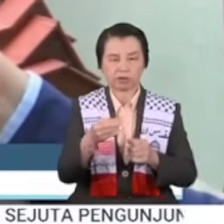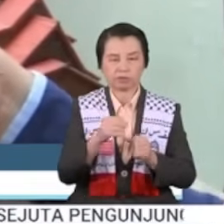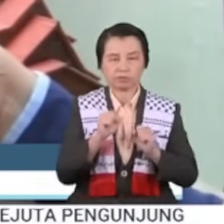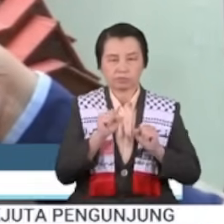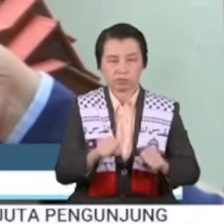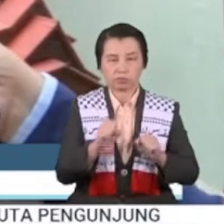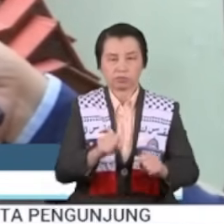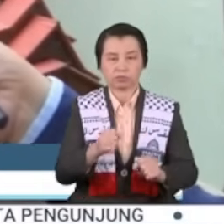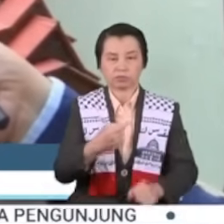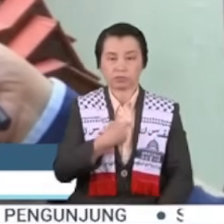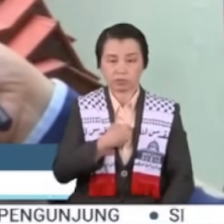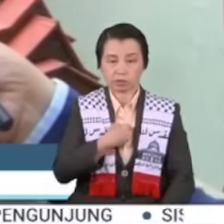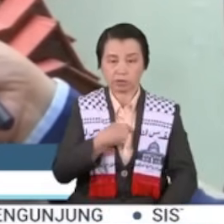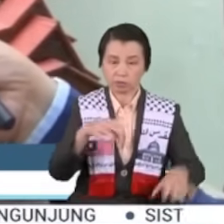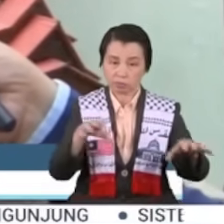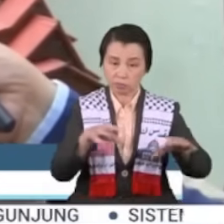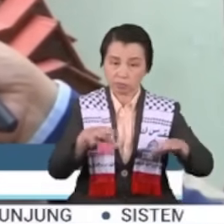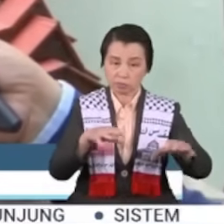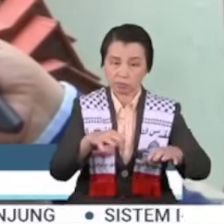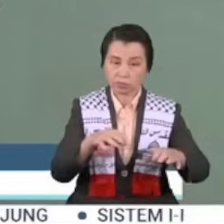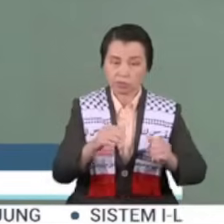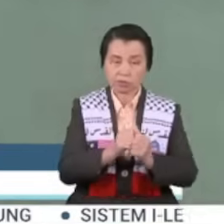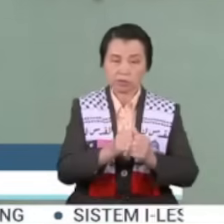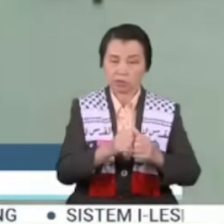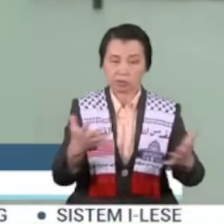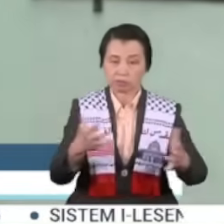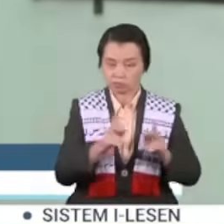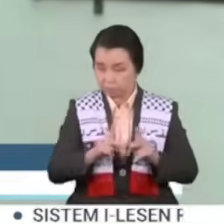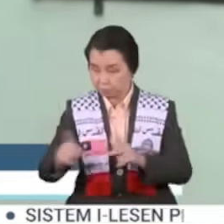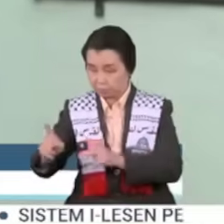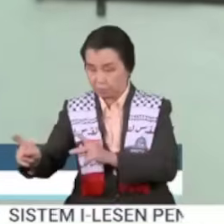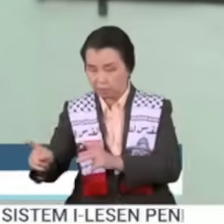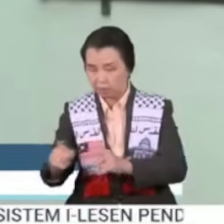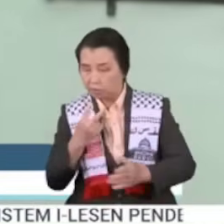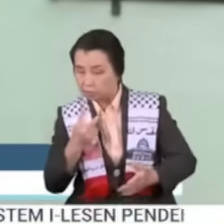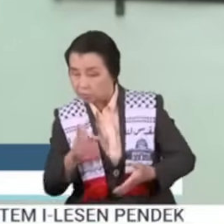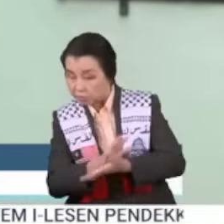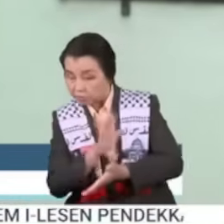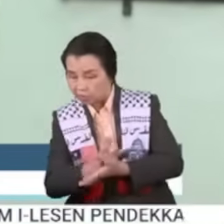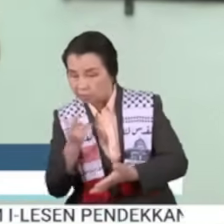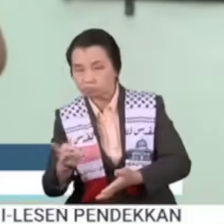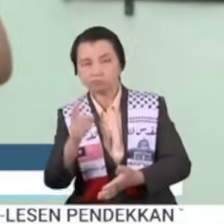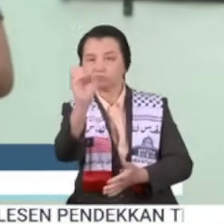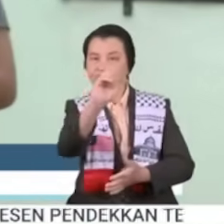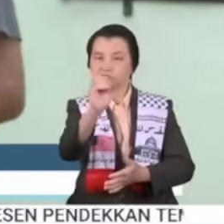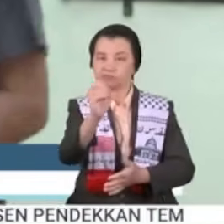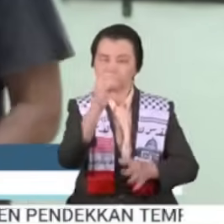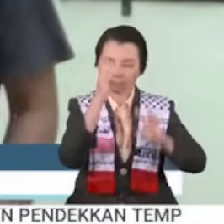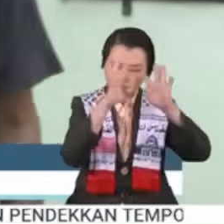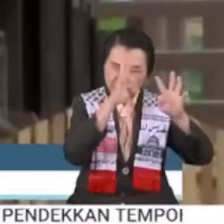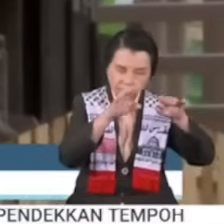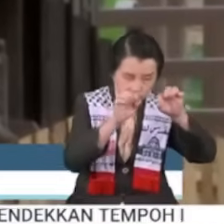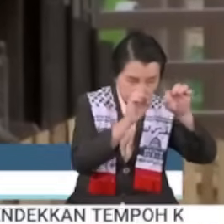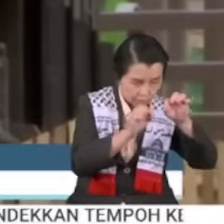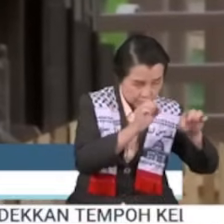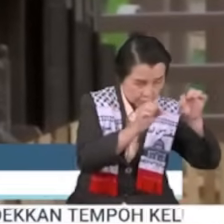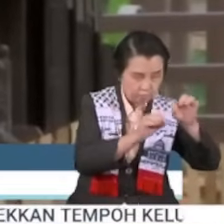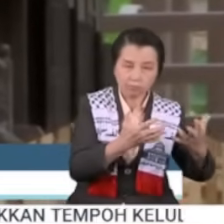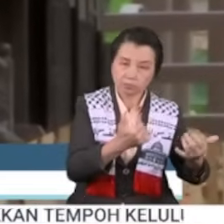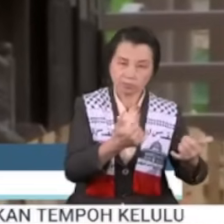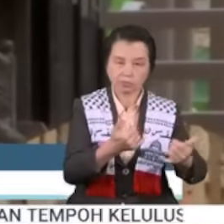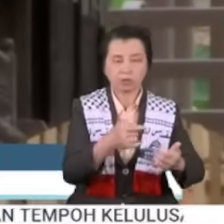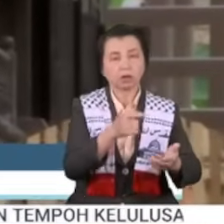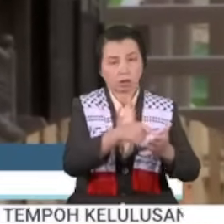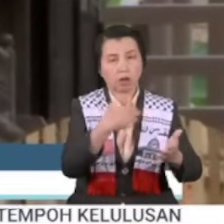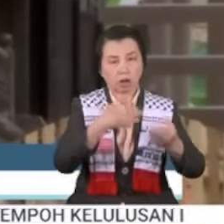penting TP Pan seiring perkembangan teknologi hasil seni ini turut